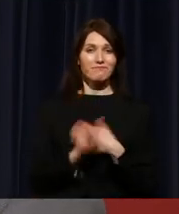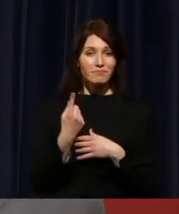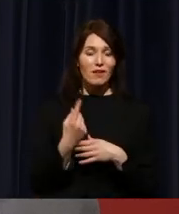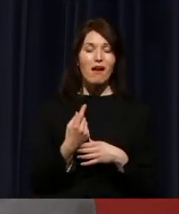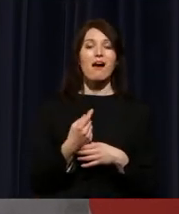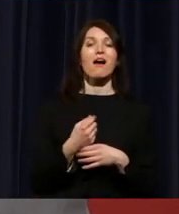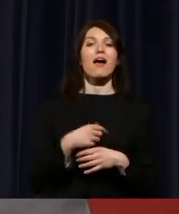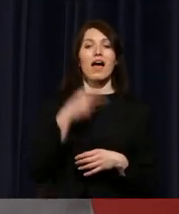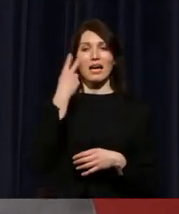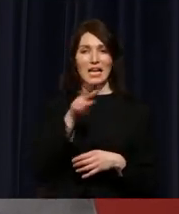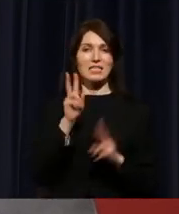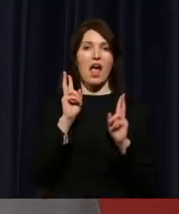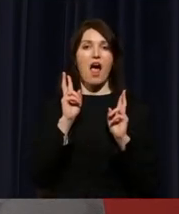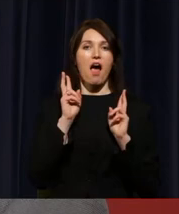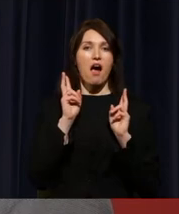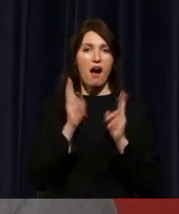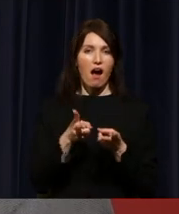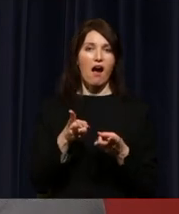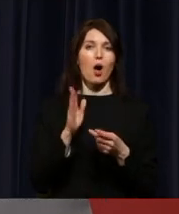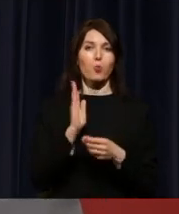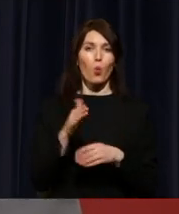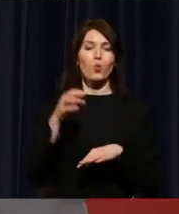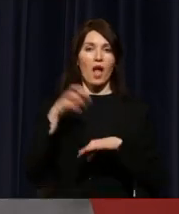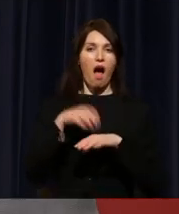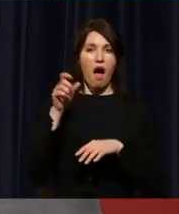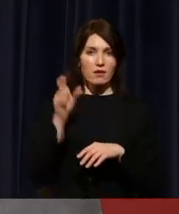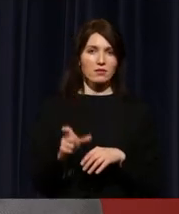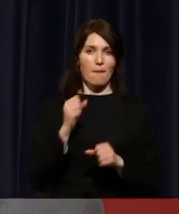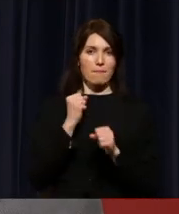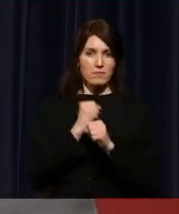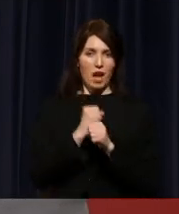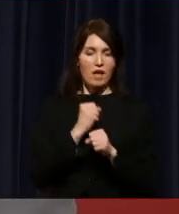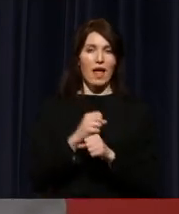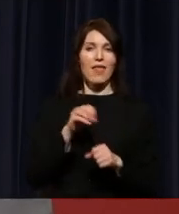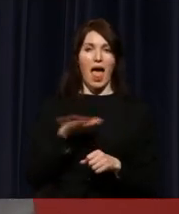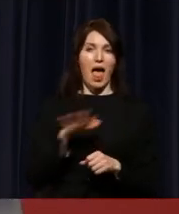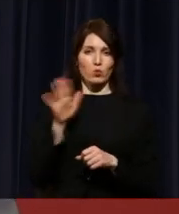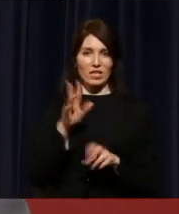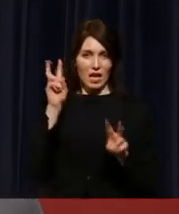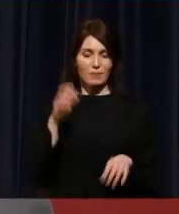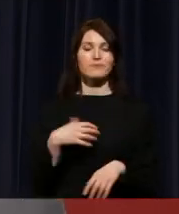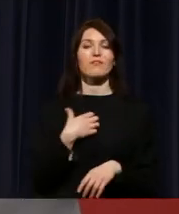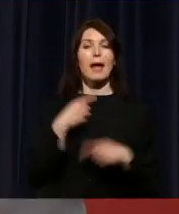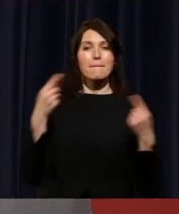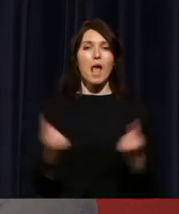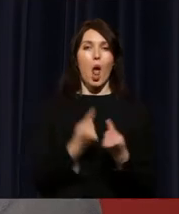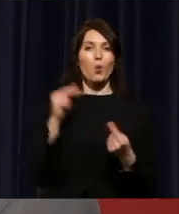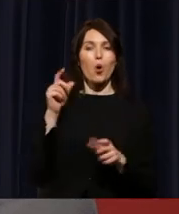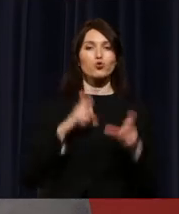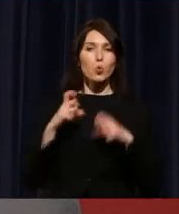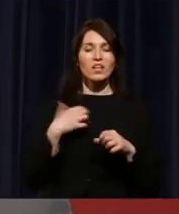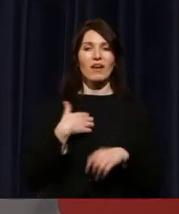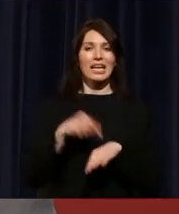ka redzējis, kā ir būt ārstam šajās tieši ēndienās. Pielaiko studijas, vajag izvest uz savas